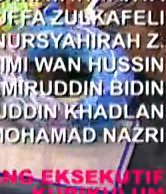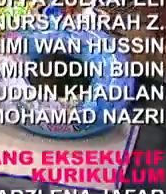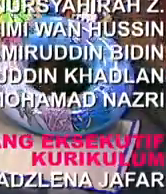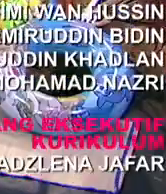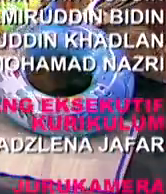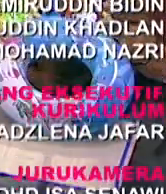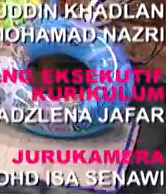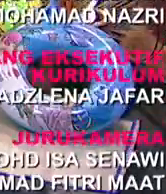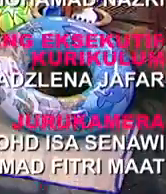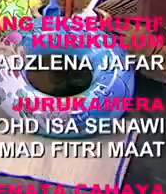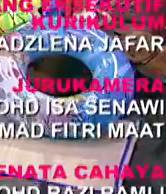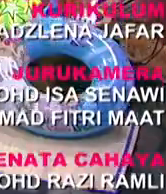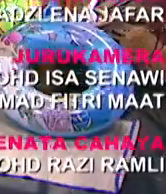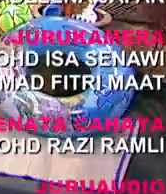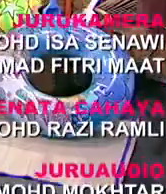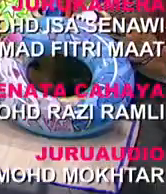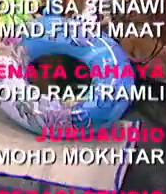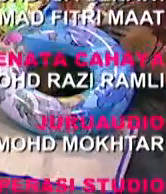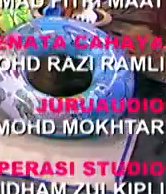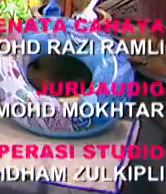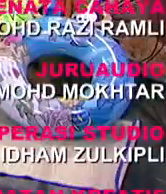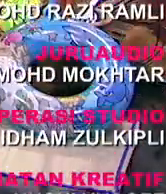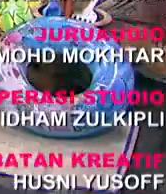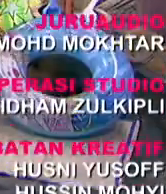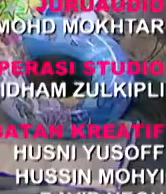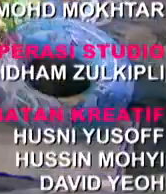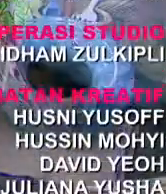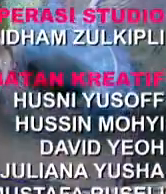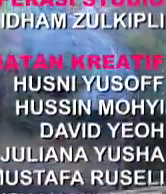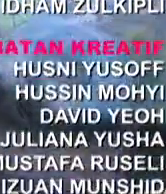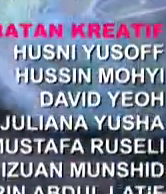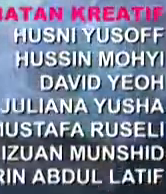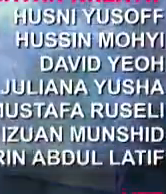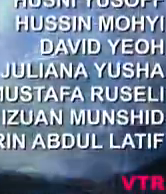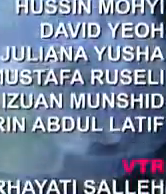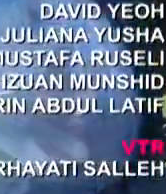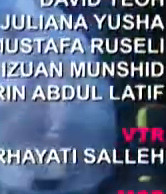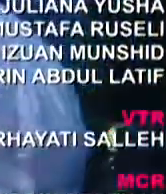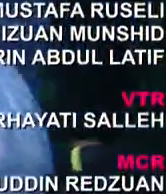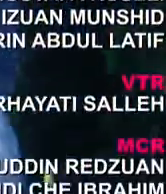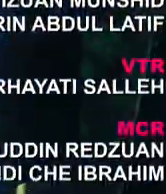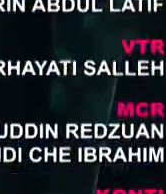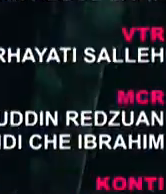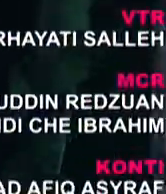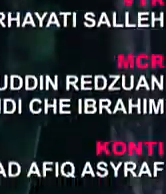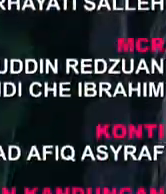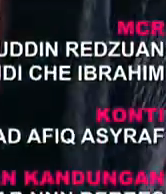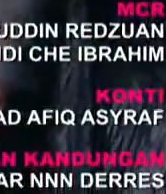menjaga alam hutan dan lautan